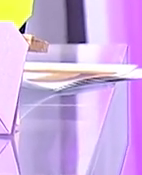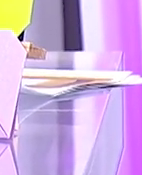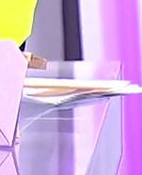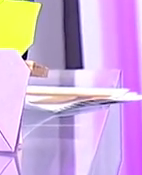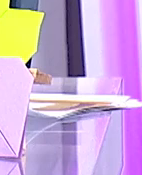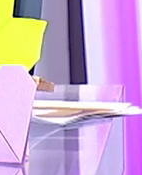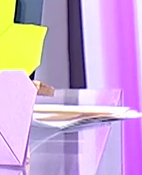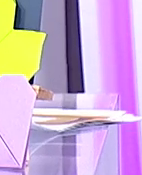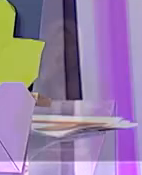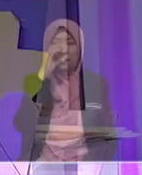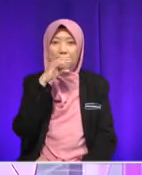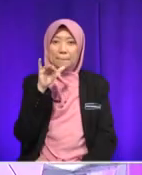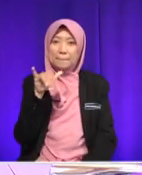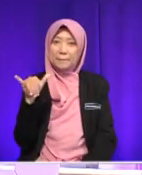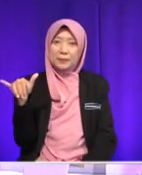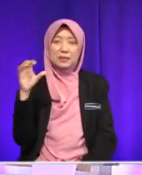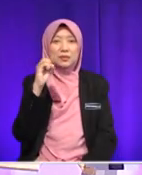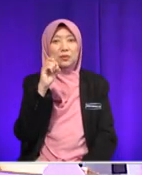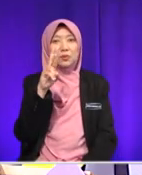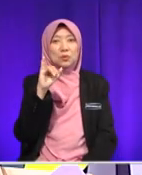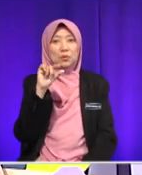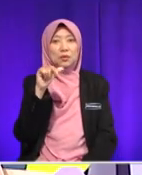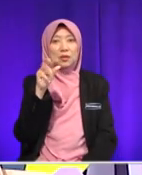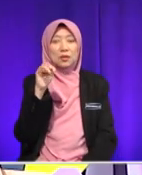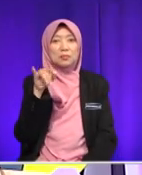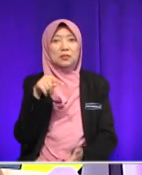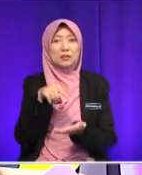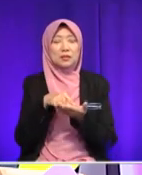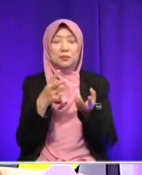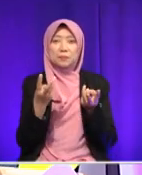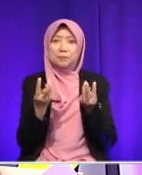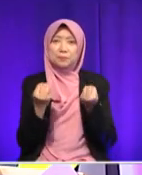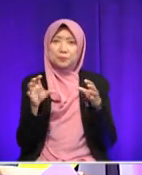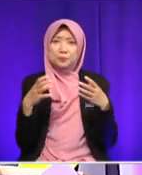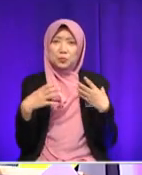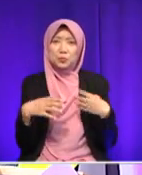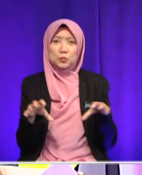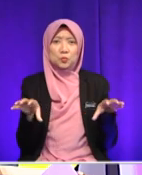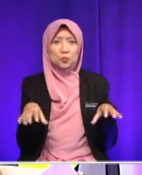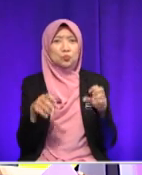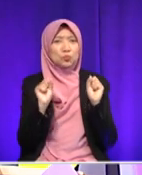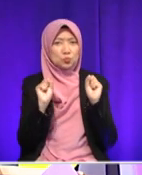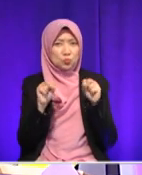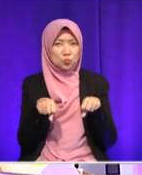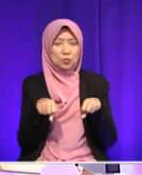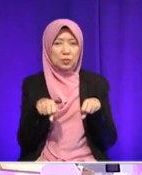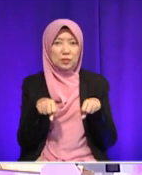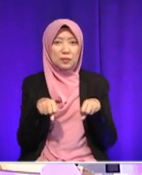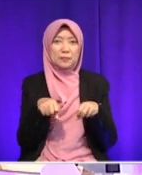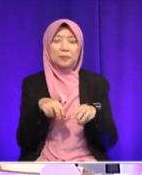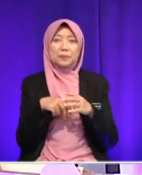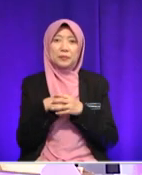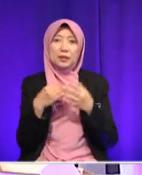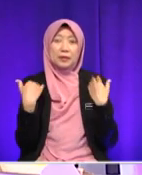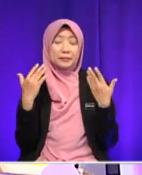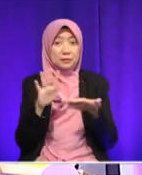Comelnya origami ni. Macam nak cuba buatlah. Boleh kot. Ha, ni ada